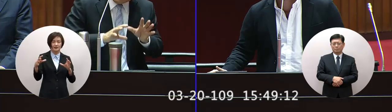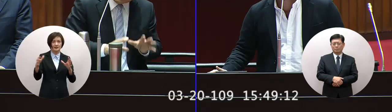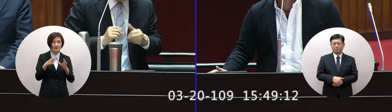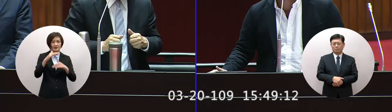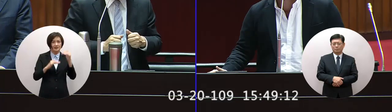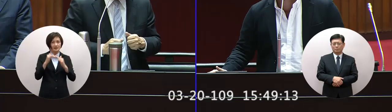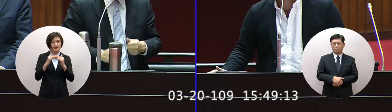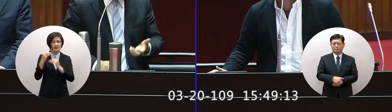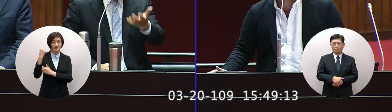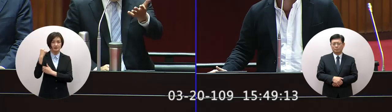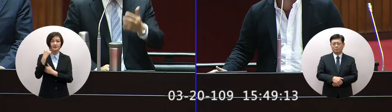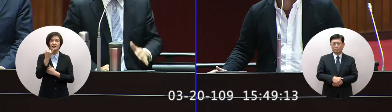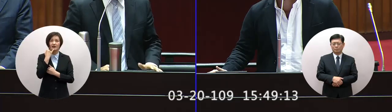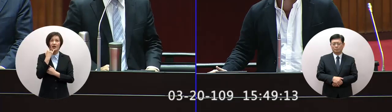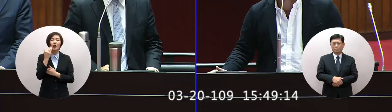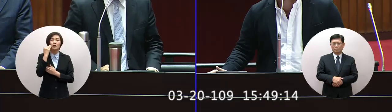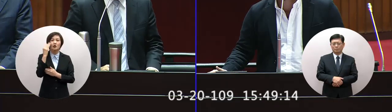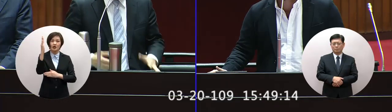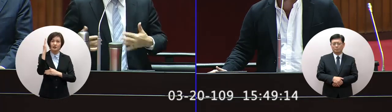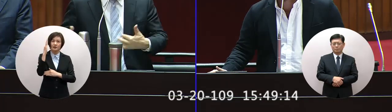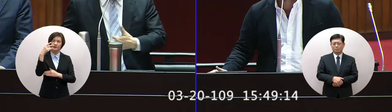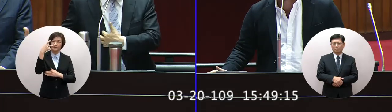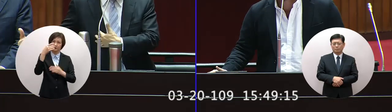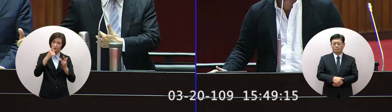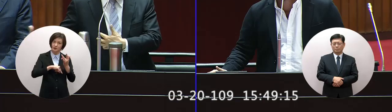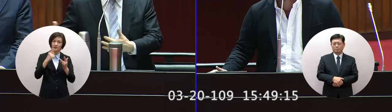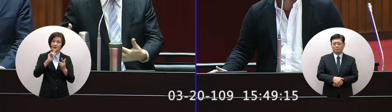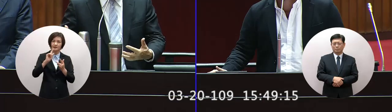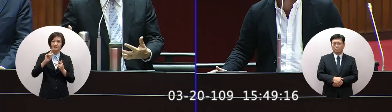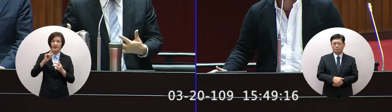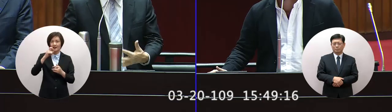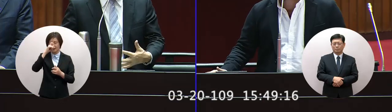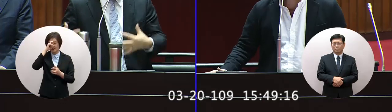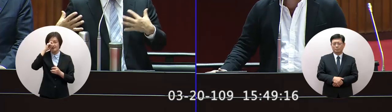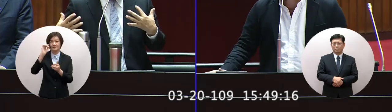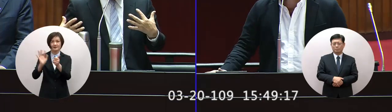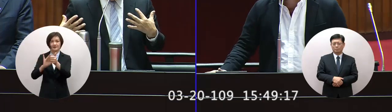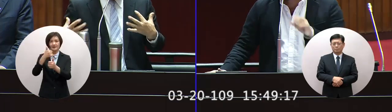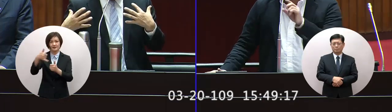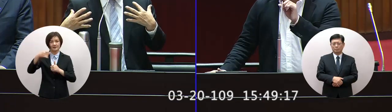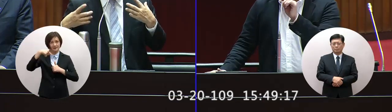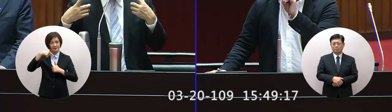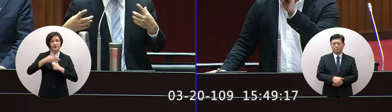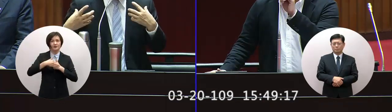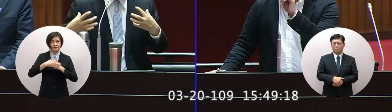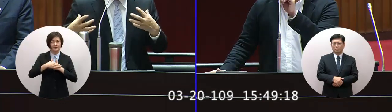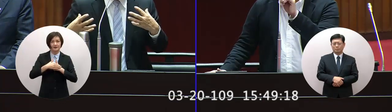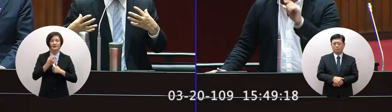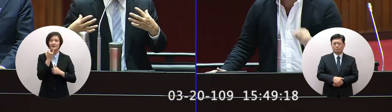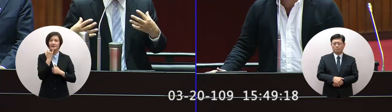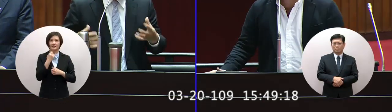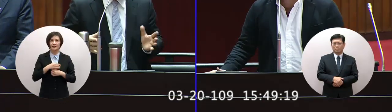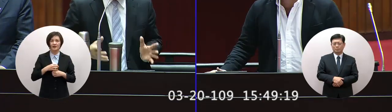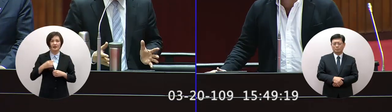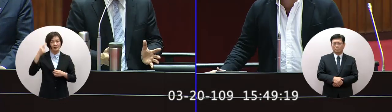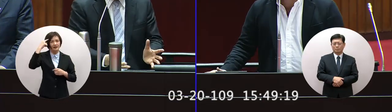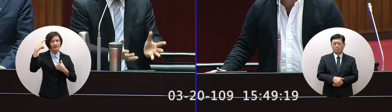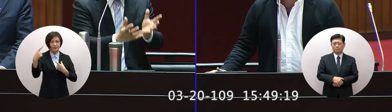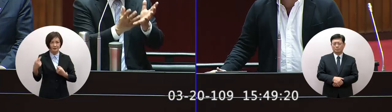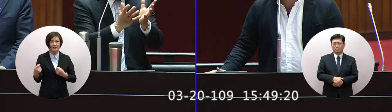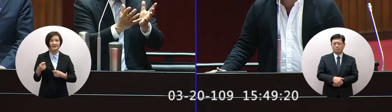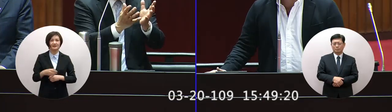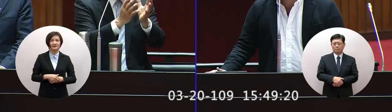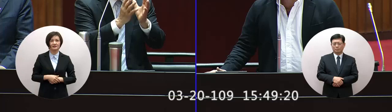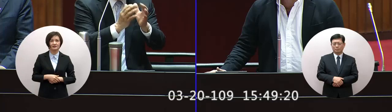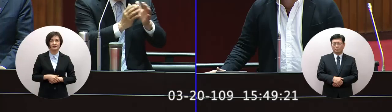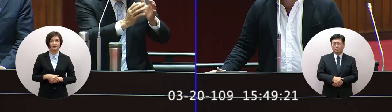做，可以怎么样做，请委员多指教。那我相信部会其实大家心是一样的，我们怎么